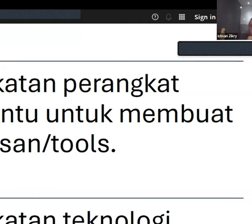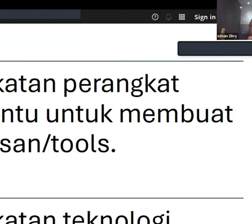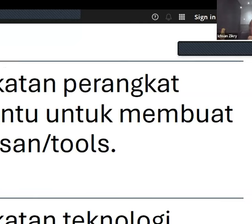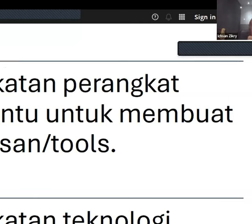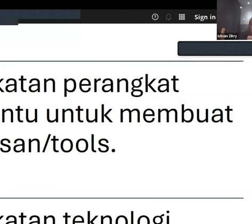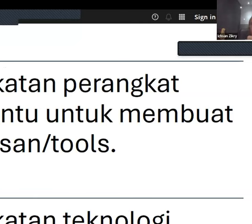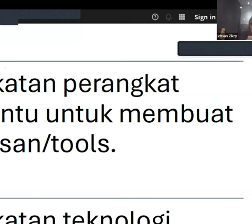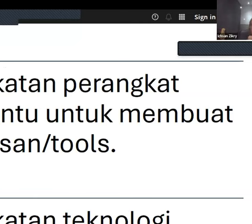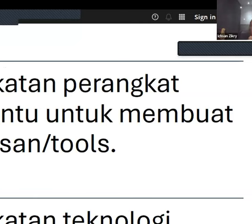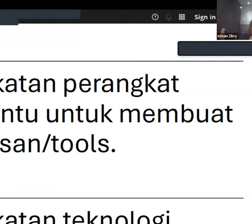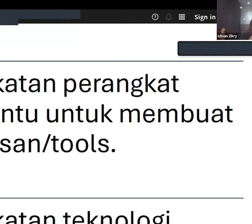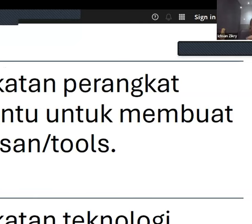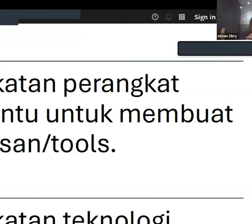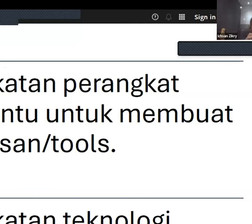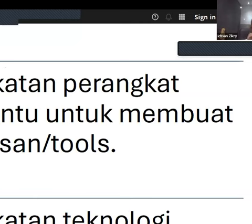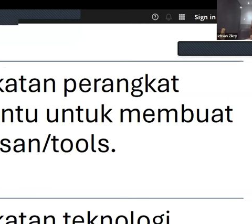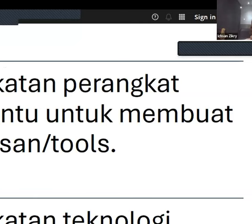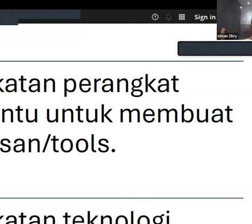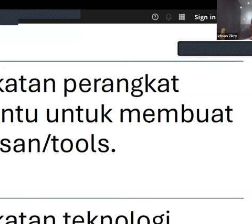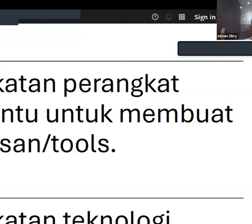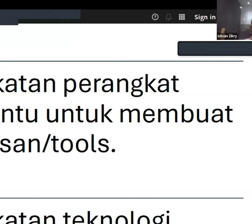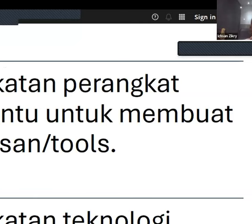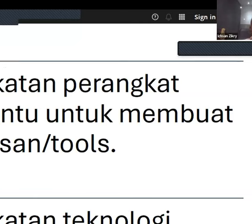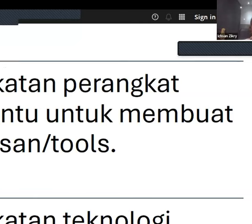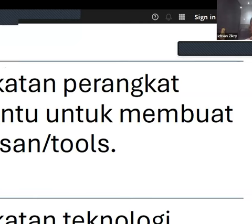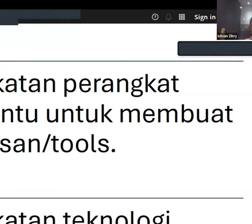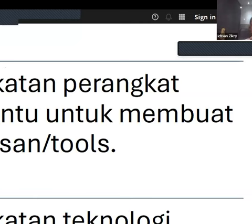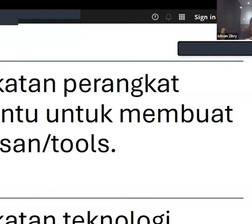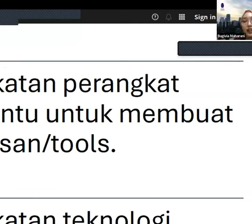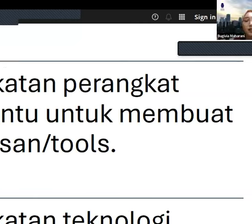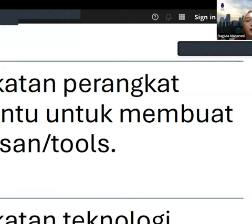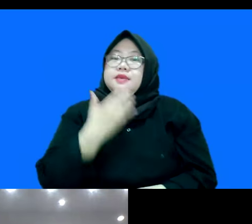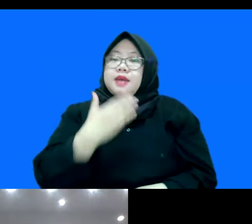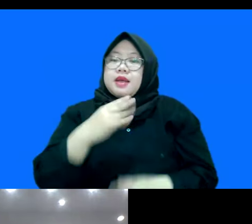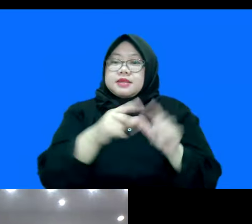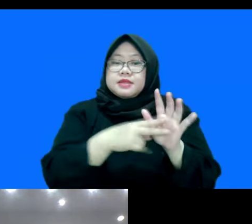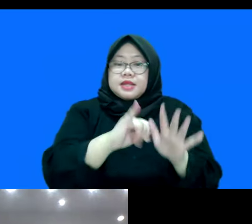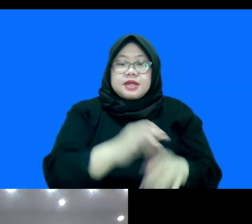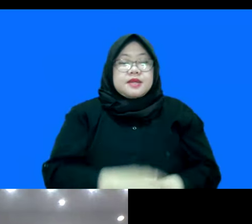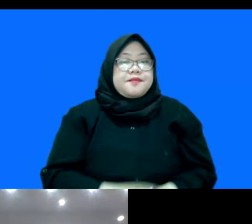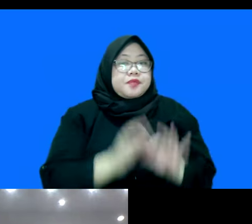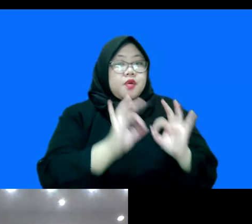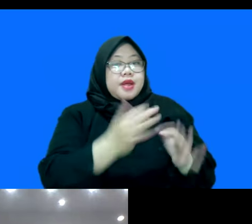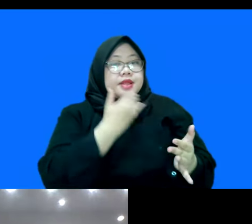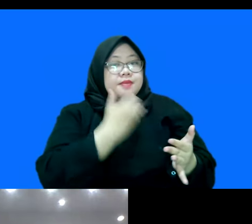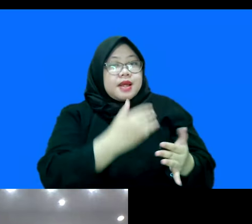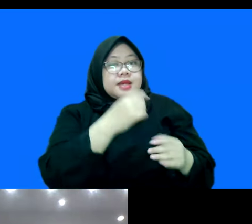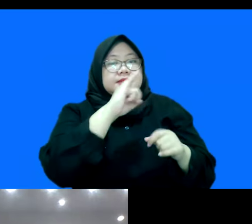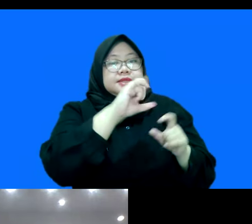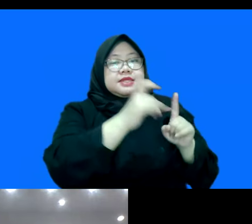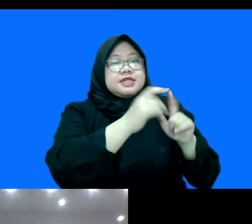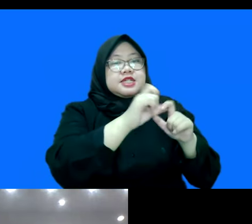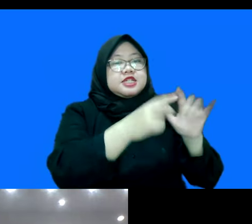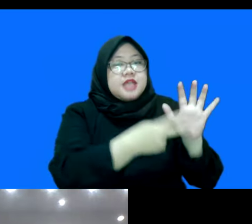kita diskusikan lebih lanjut di sesi tanya jawab. Terima kasih, Mbak Rani. Oke, baik. Terima kasih Bang Ihsan atas